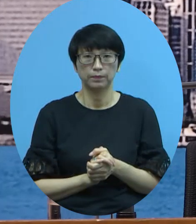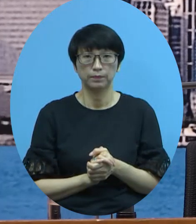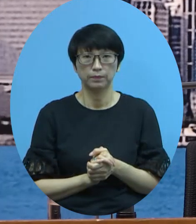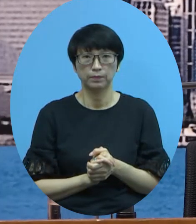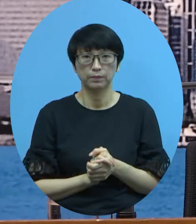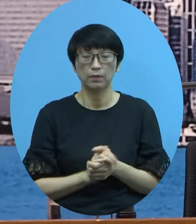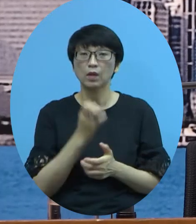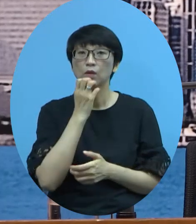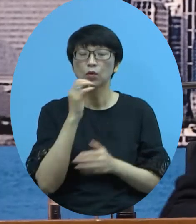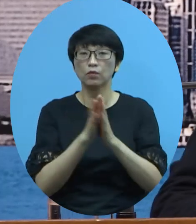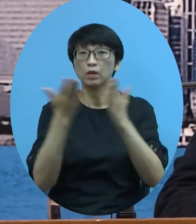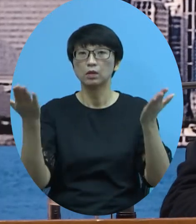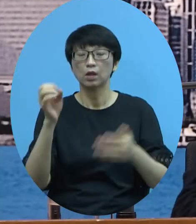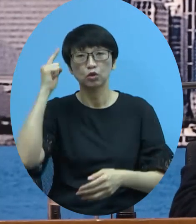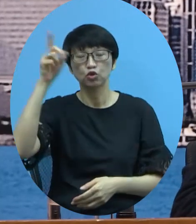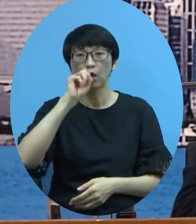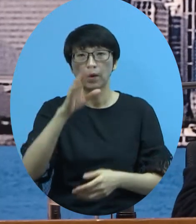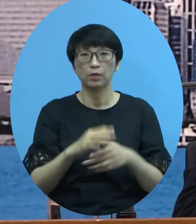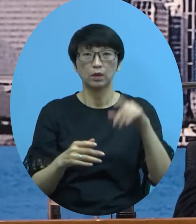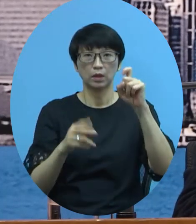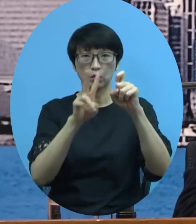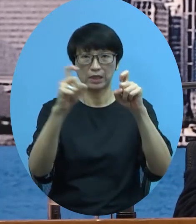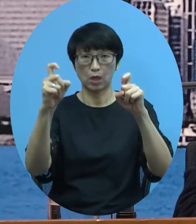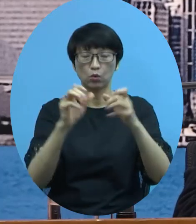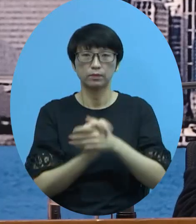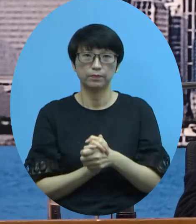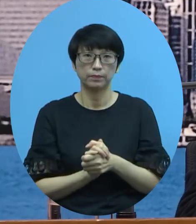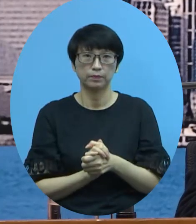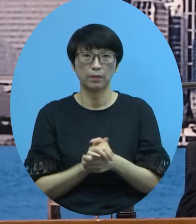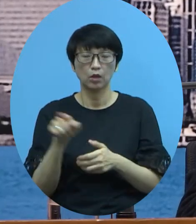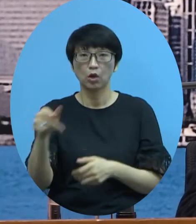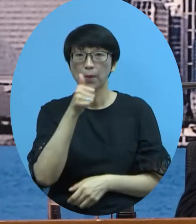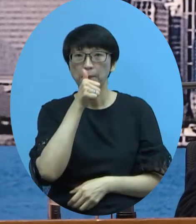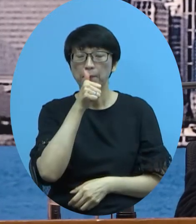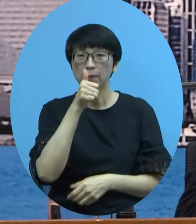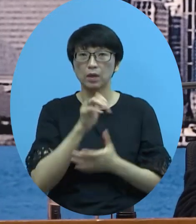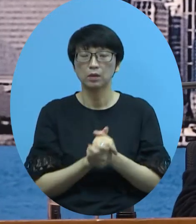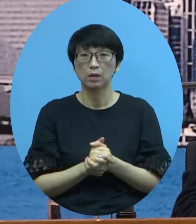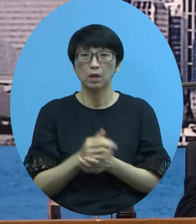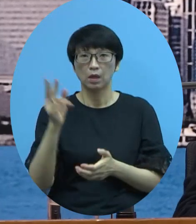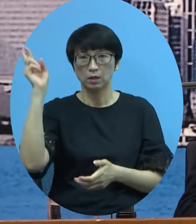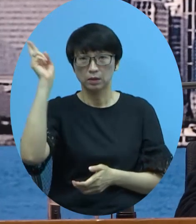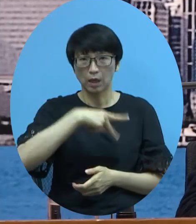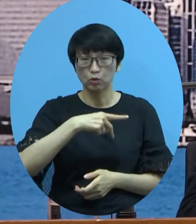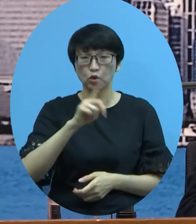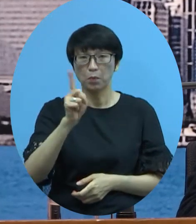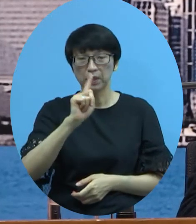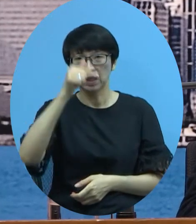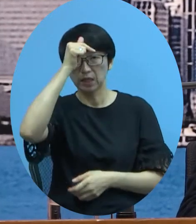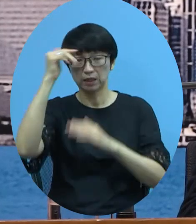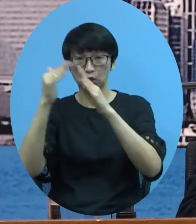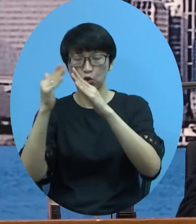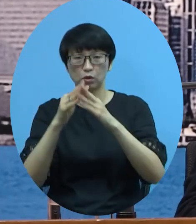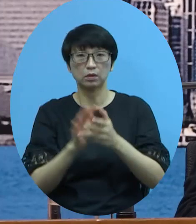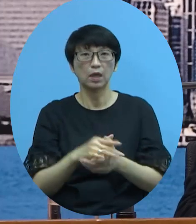來東方日報，其實就想問回929那個 case 呢，是即是他爸爸是送錯了去哪一間的醫院啦，還有就是